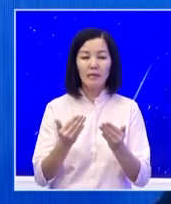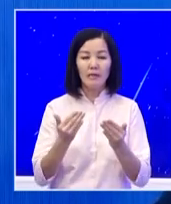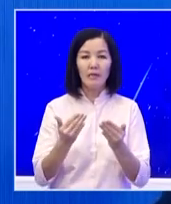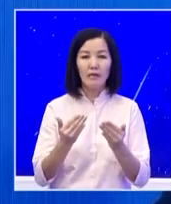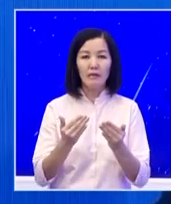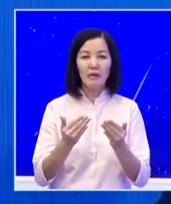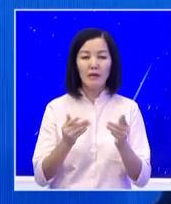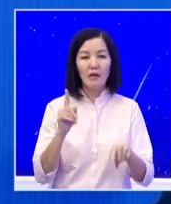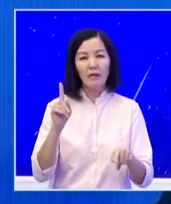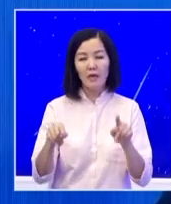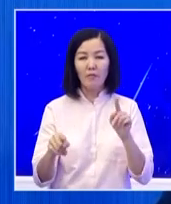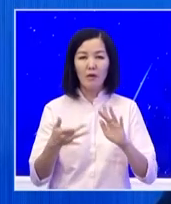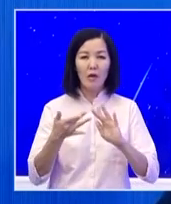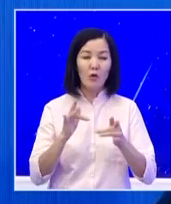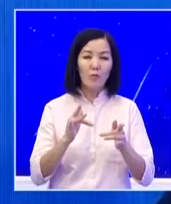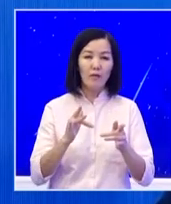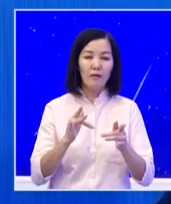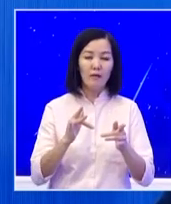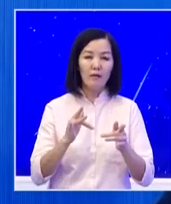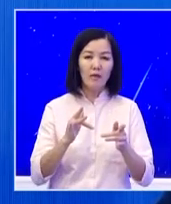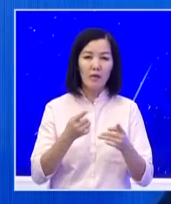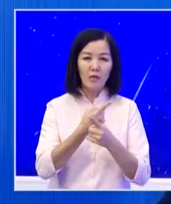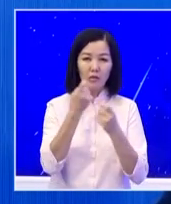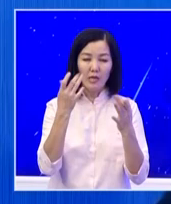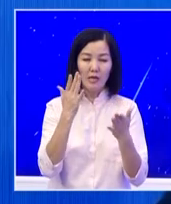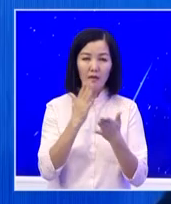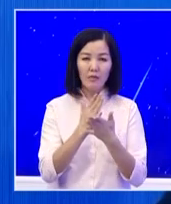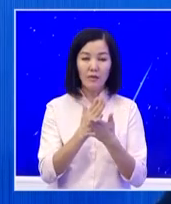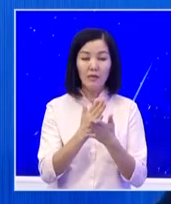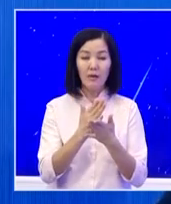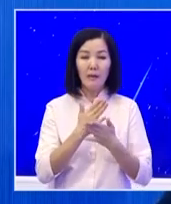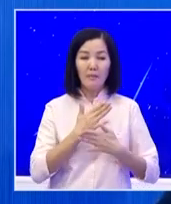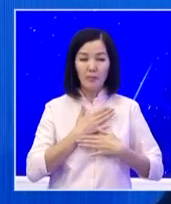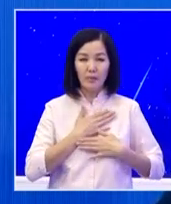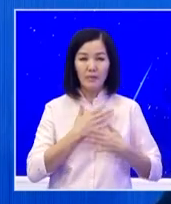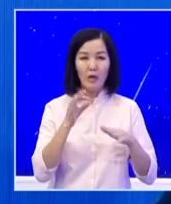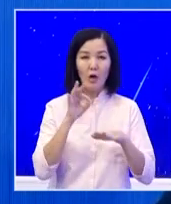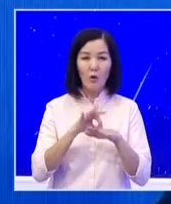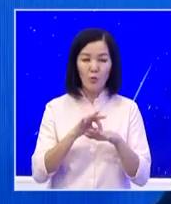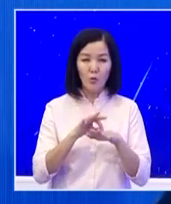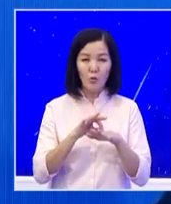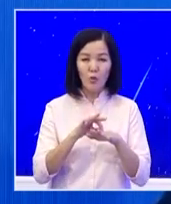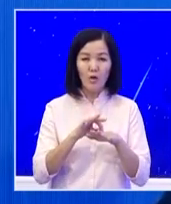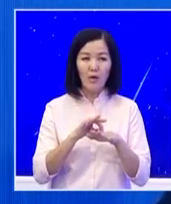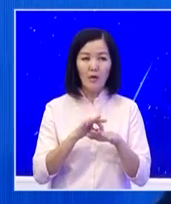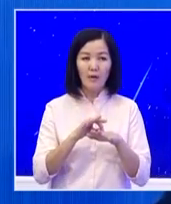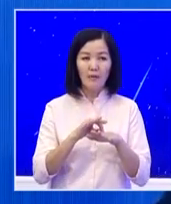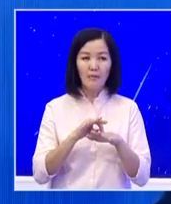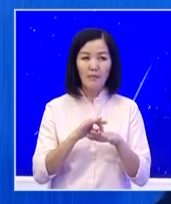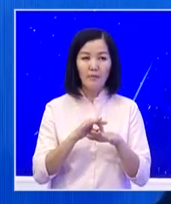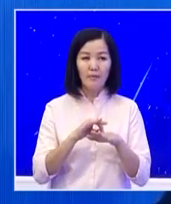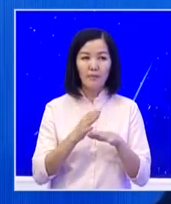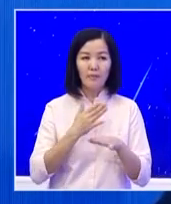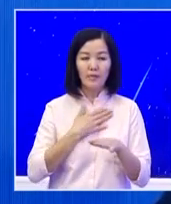кейбір әлеуметтік жүйелерде қозғалып жатыр. Бір жағынан біз ауру болсақ, біздің